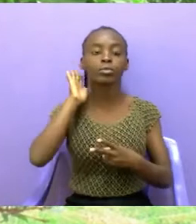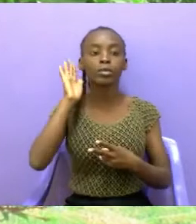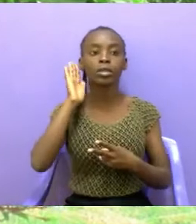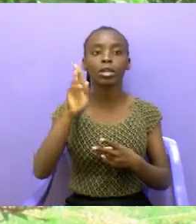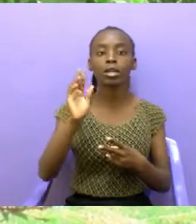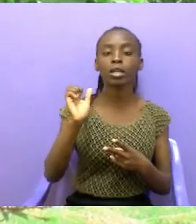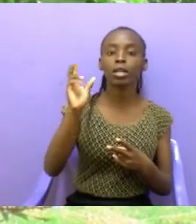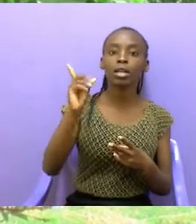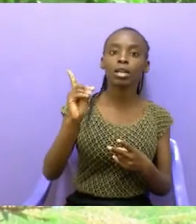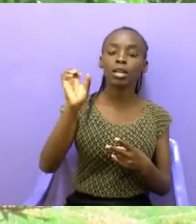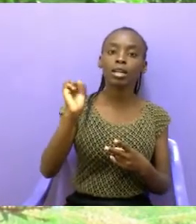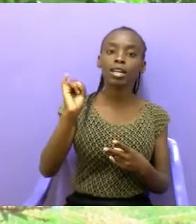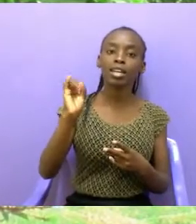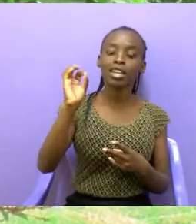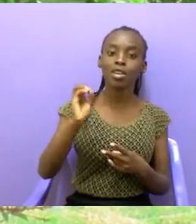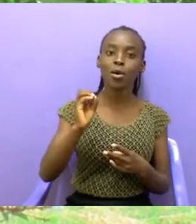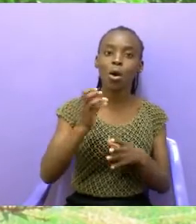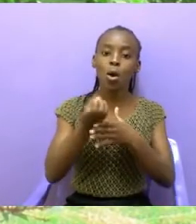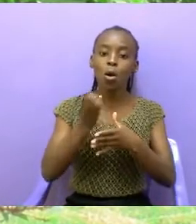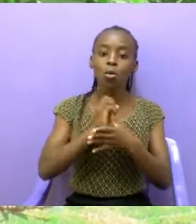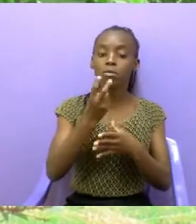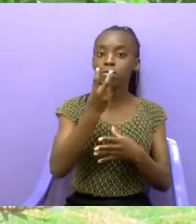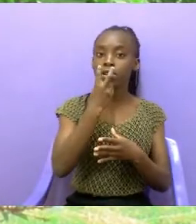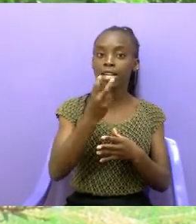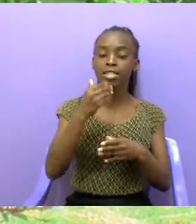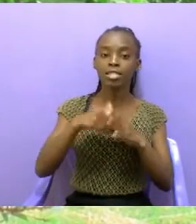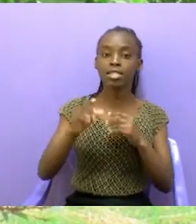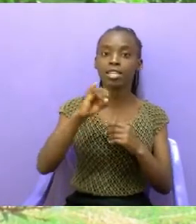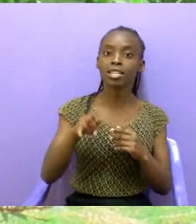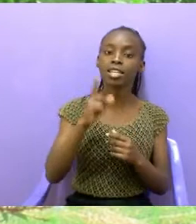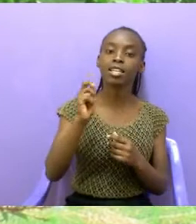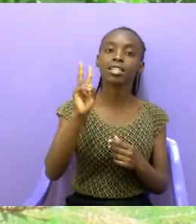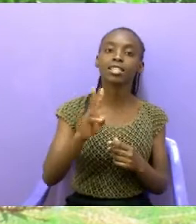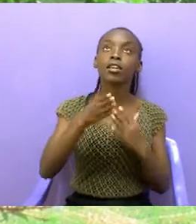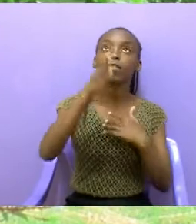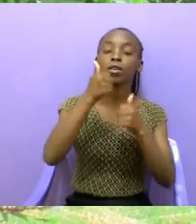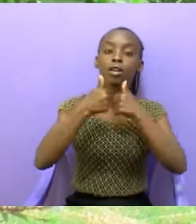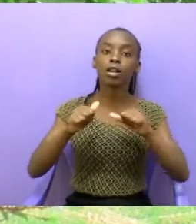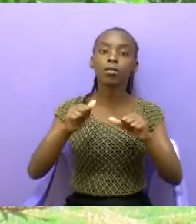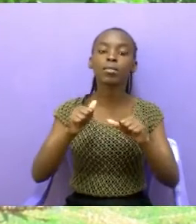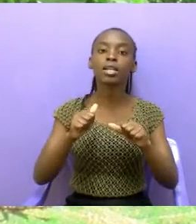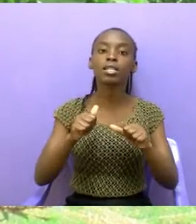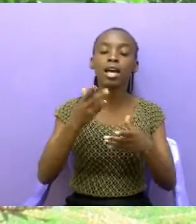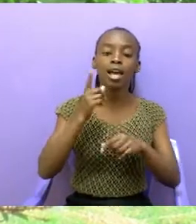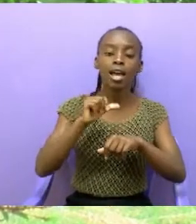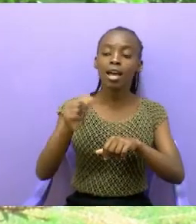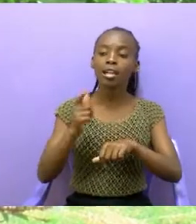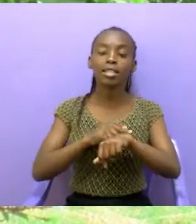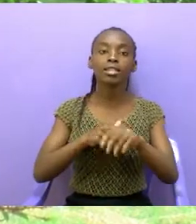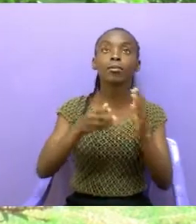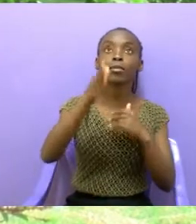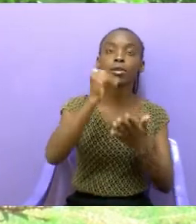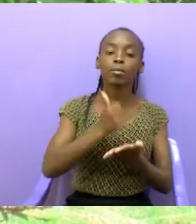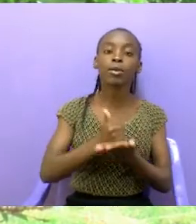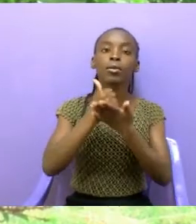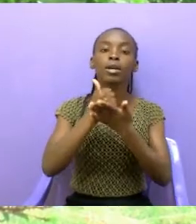radio yako ama pia labda unanitazama kwa JTV. Mungu akubariki sana. Ni wakati mwingine mzuri ambapo Mungu amezidi kutusaidia ili